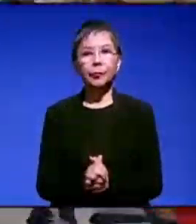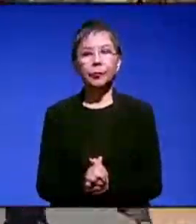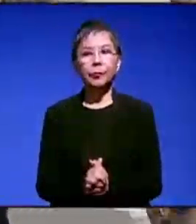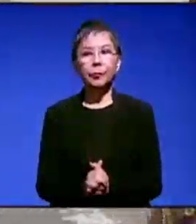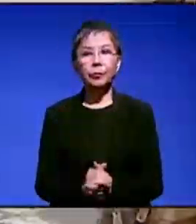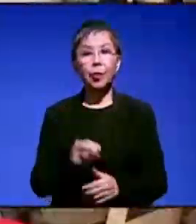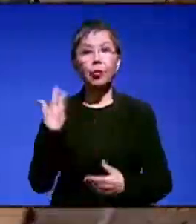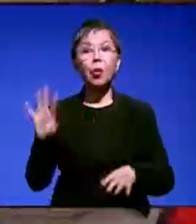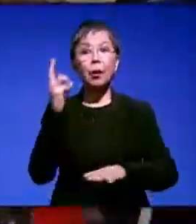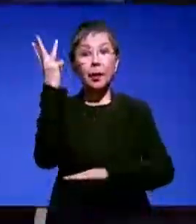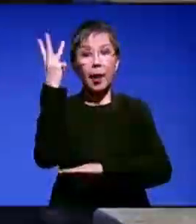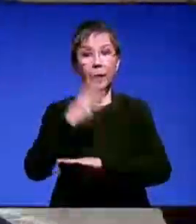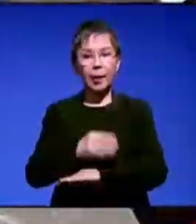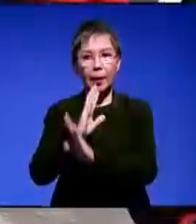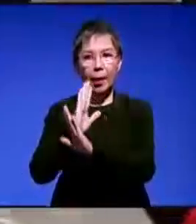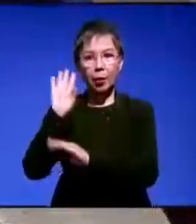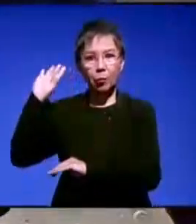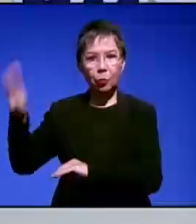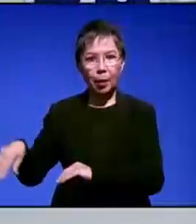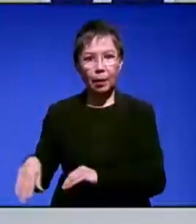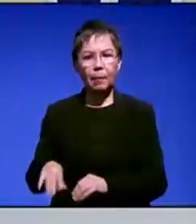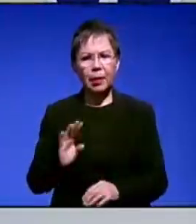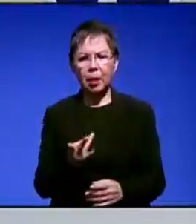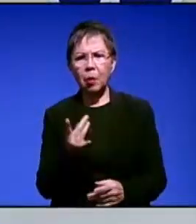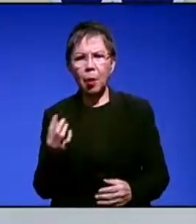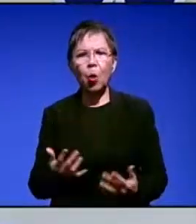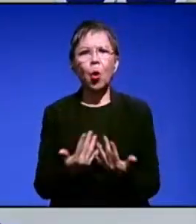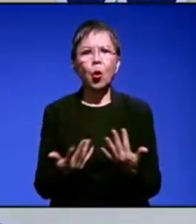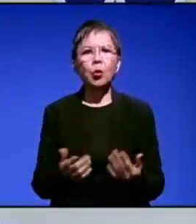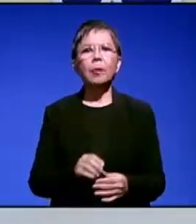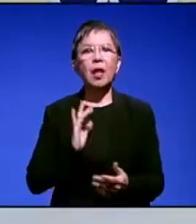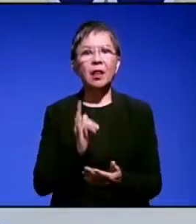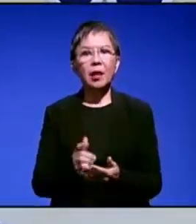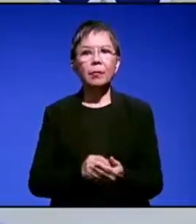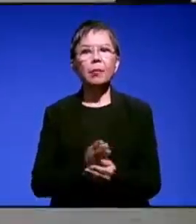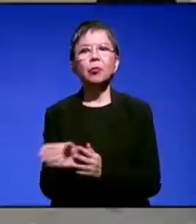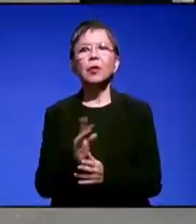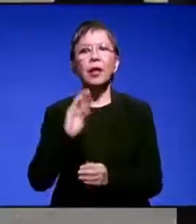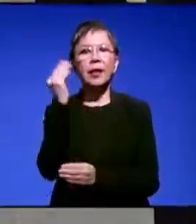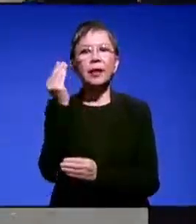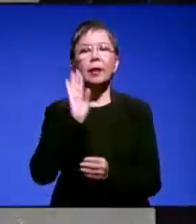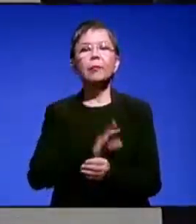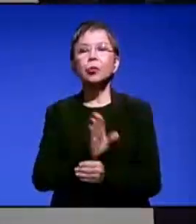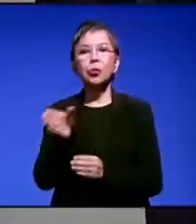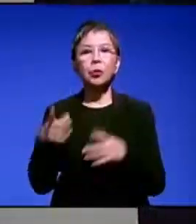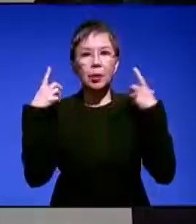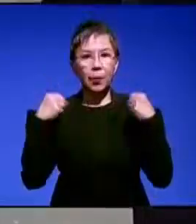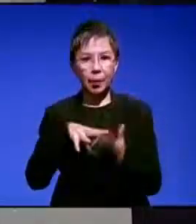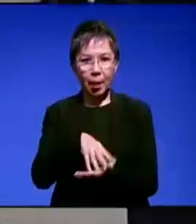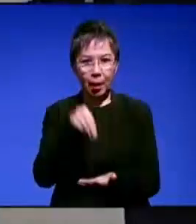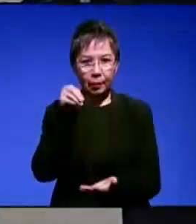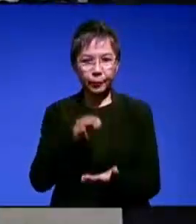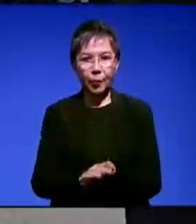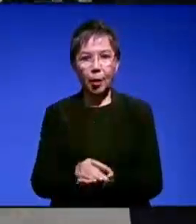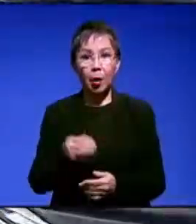Di hari ketiga pemberlakuan larangan mudik, masih ada pemudik terekam melintas dari Jakarta menuju Jawa Tengah. Siang tadi,